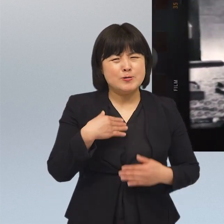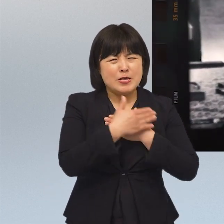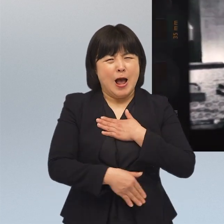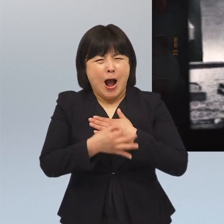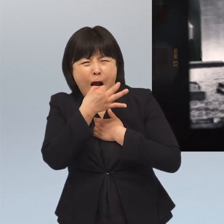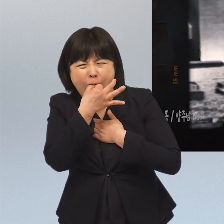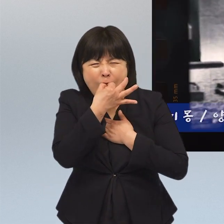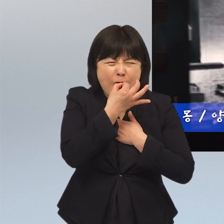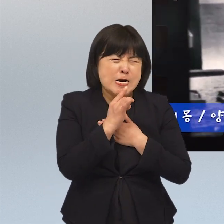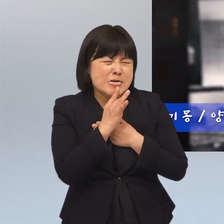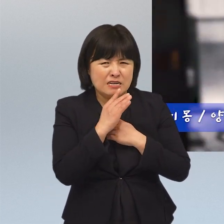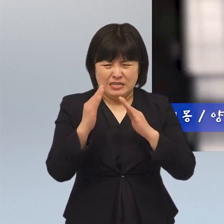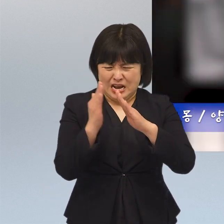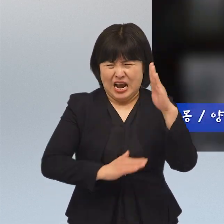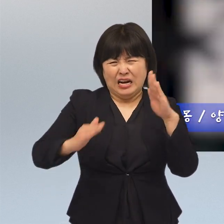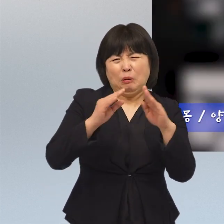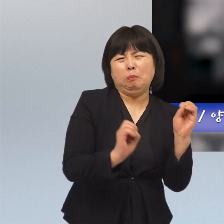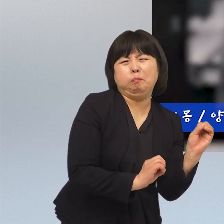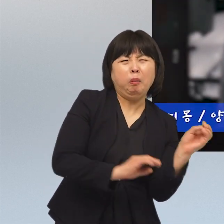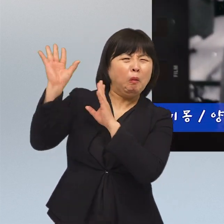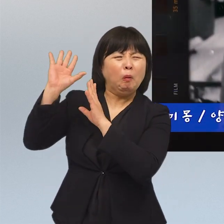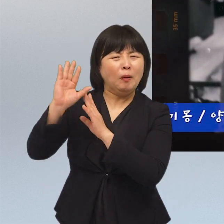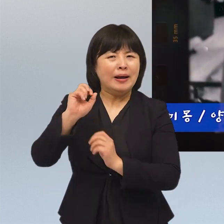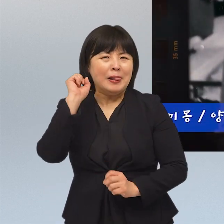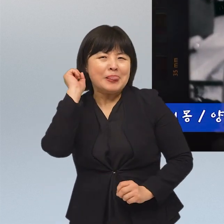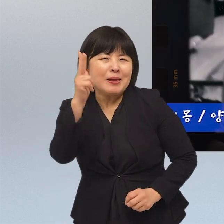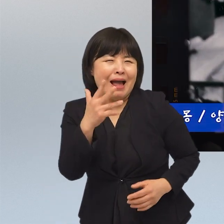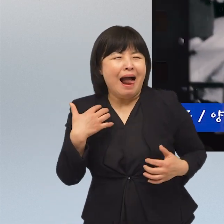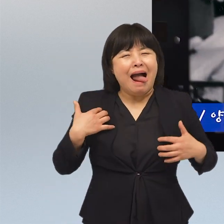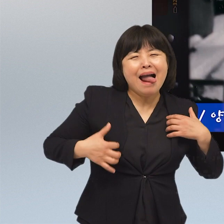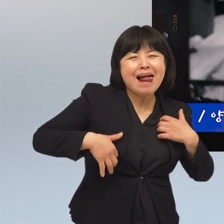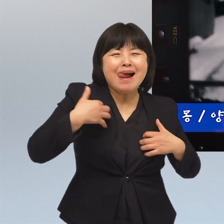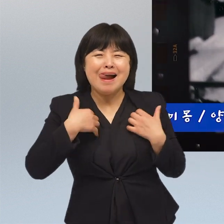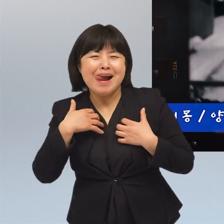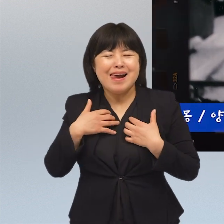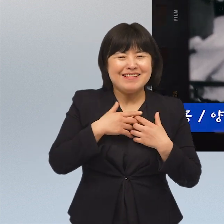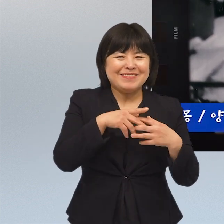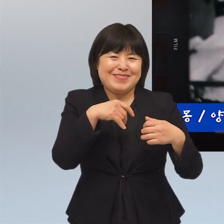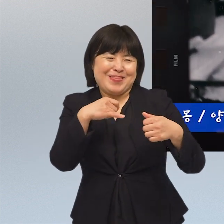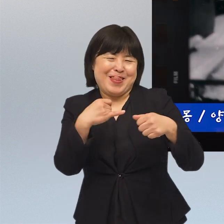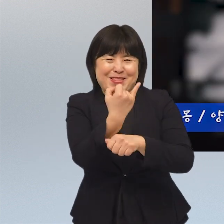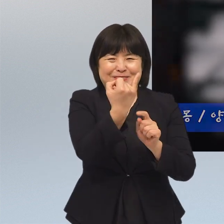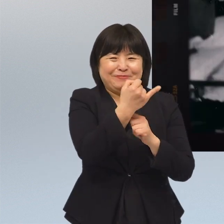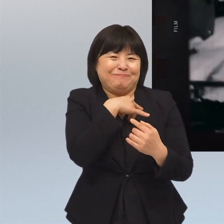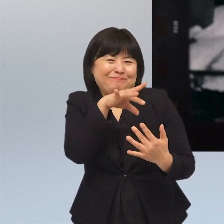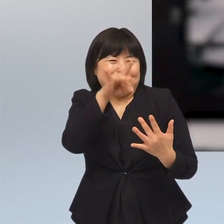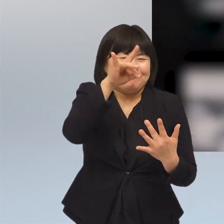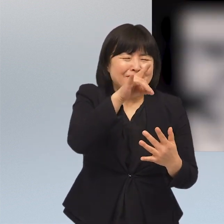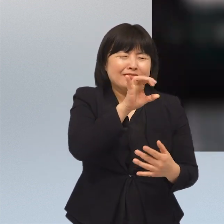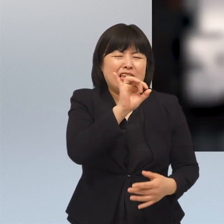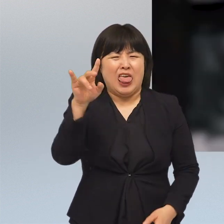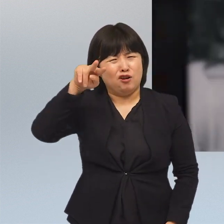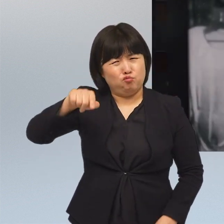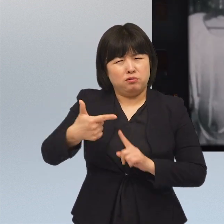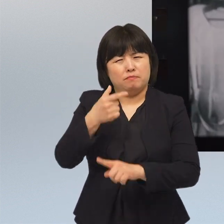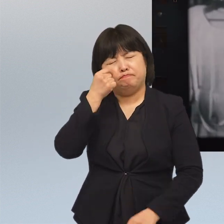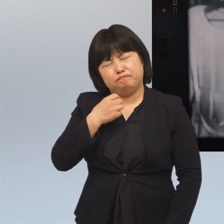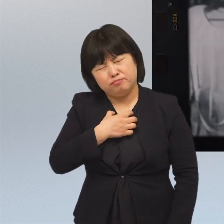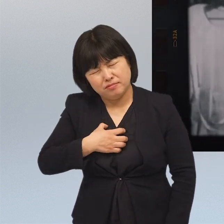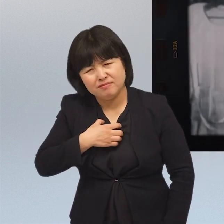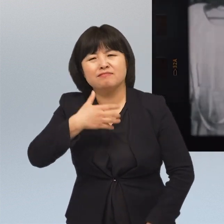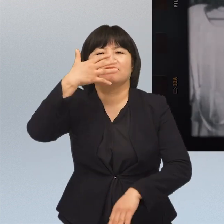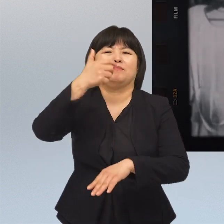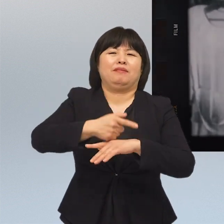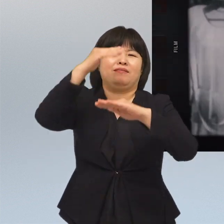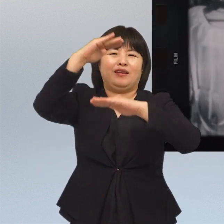돈과 욕망을 쫓아 가정을 버리고 호텔에서의 안락한 생활을 제공하는 애인을 선택한 애순의 비극적인 결말을